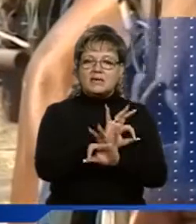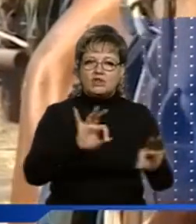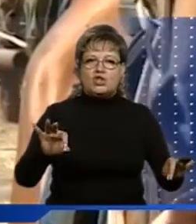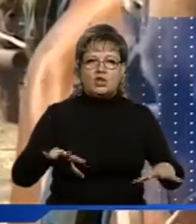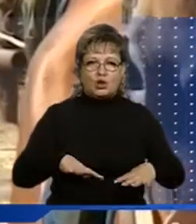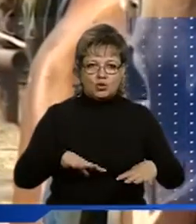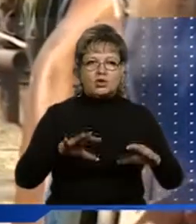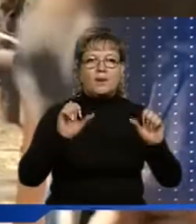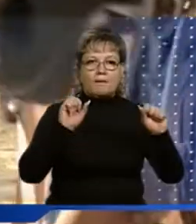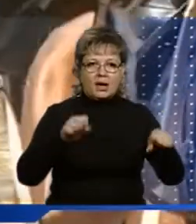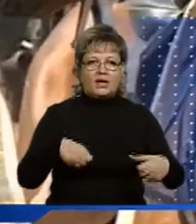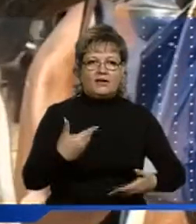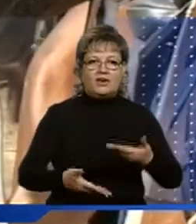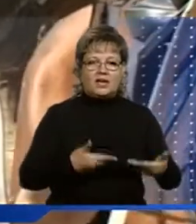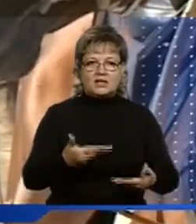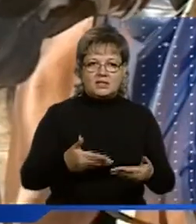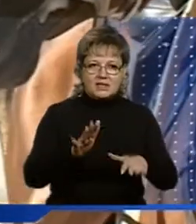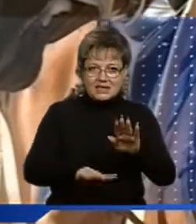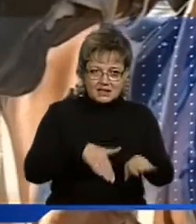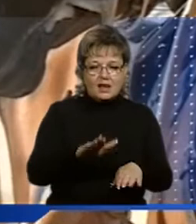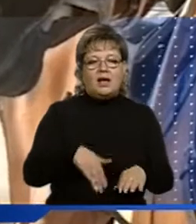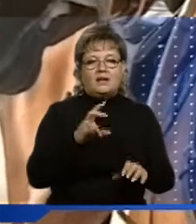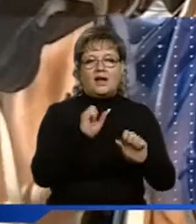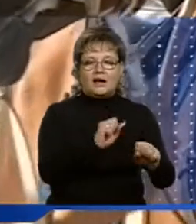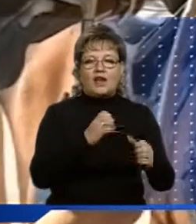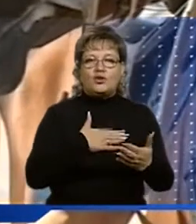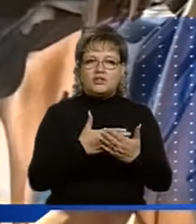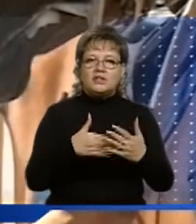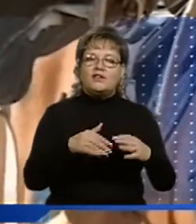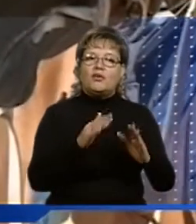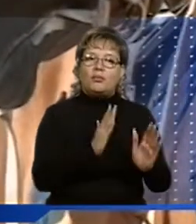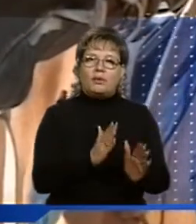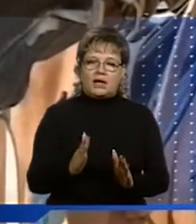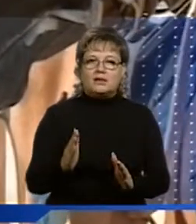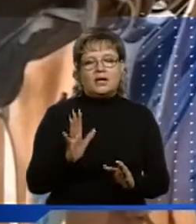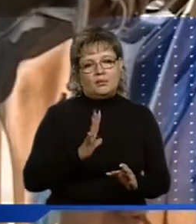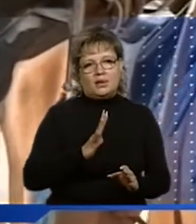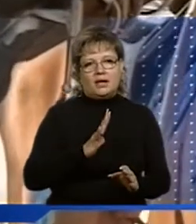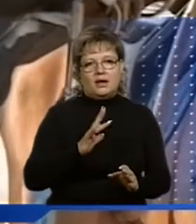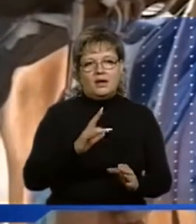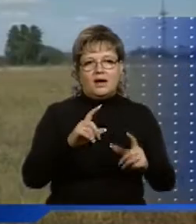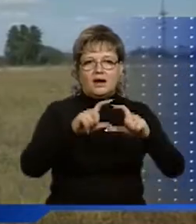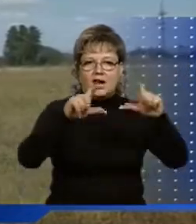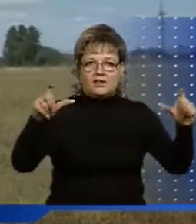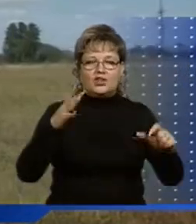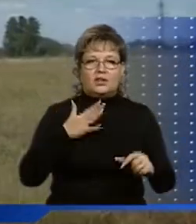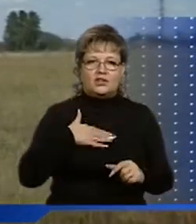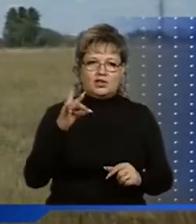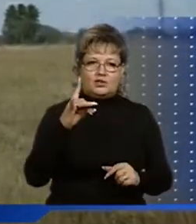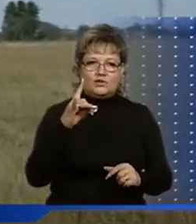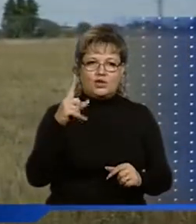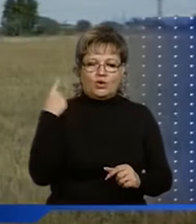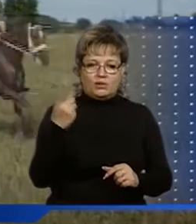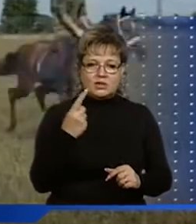лошади могли выходить на охрану общественного порядка и стать эталоном и визитной карточкой Ростовской области. Проводить